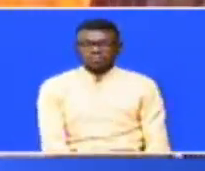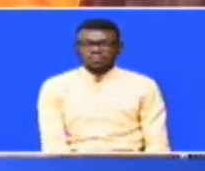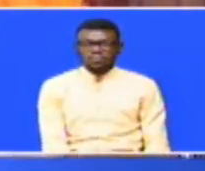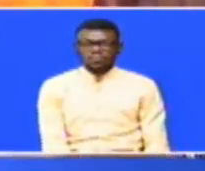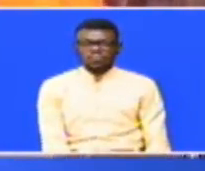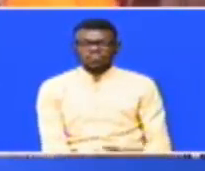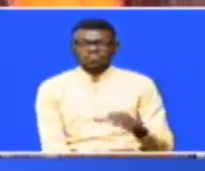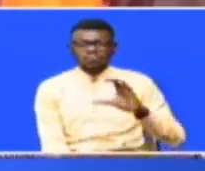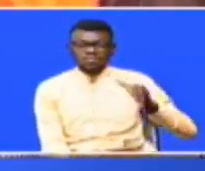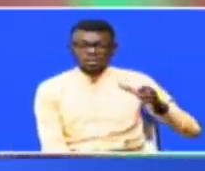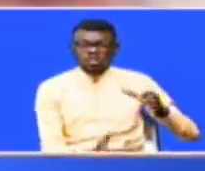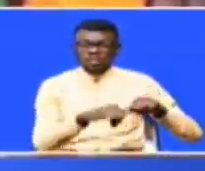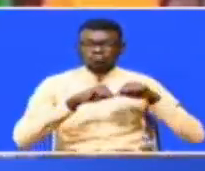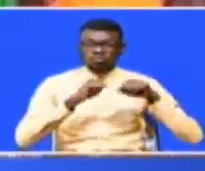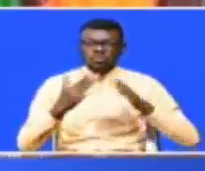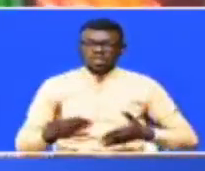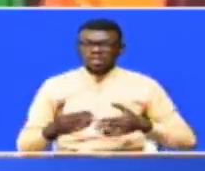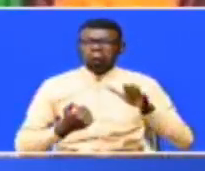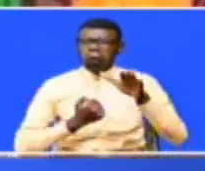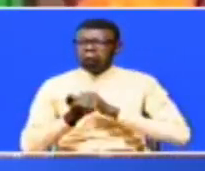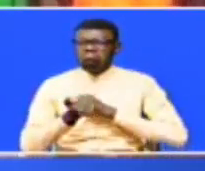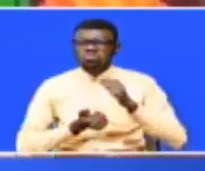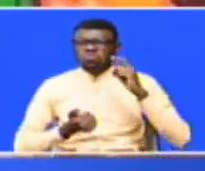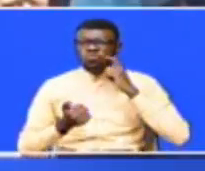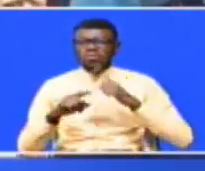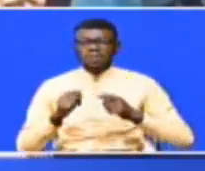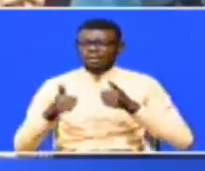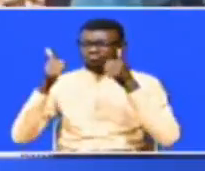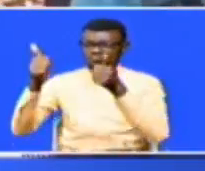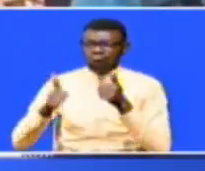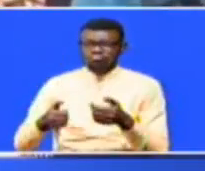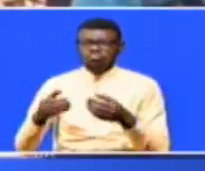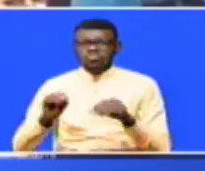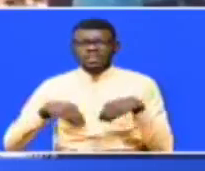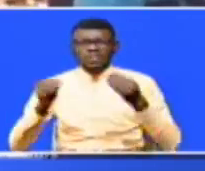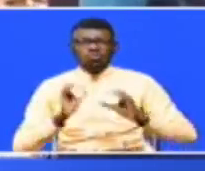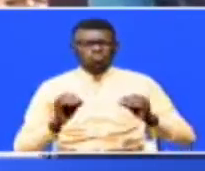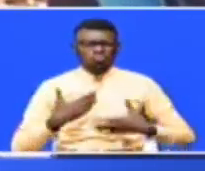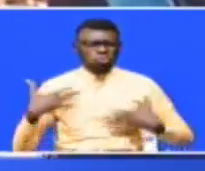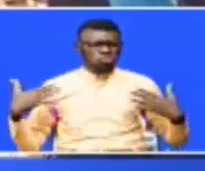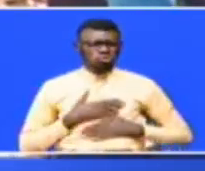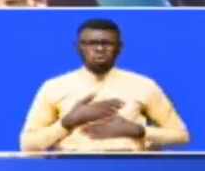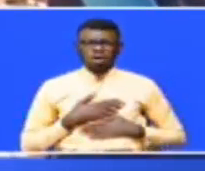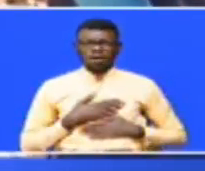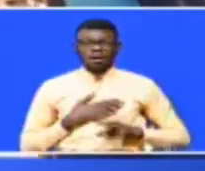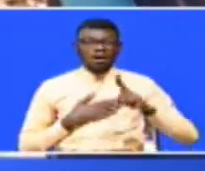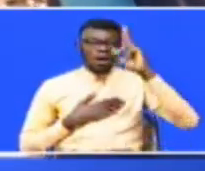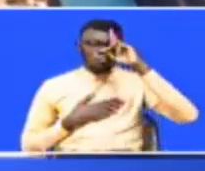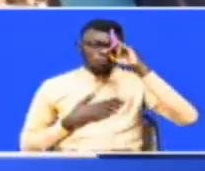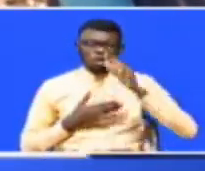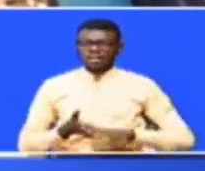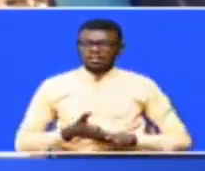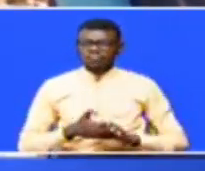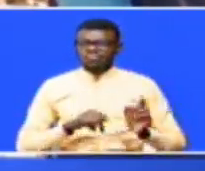maafisa wa kaunti waliendeleza ubomoaji huo bila kuwa pailani. Vile tulishangaa, hizo vitu askari walikuja